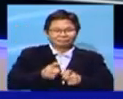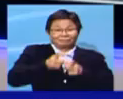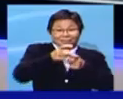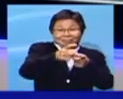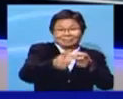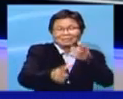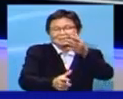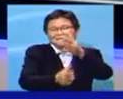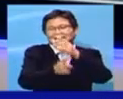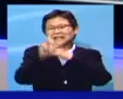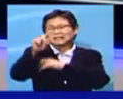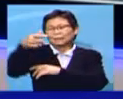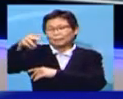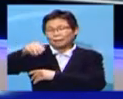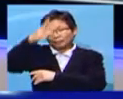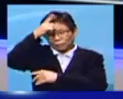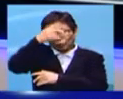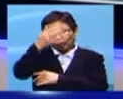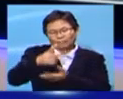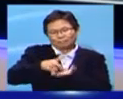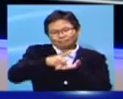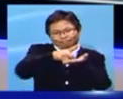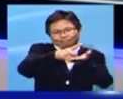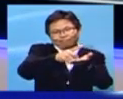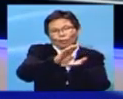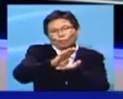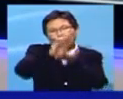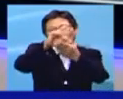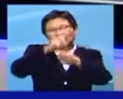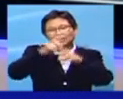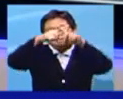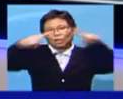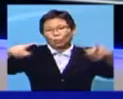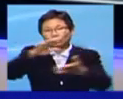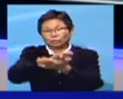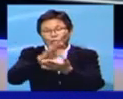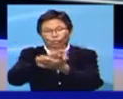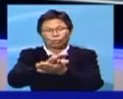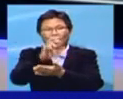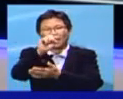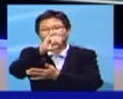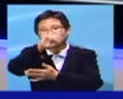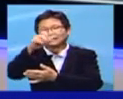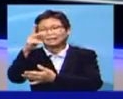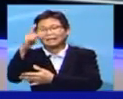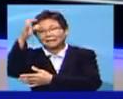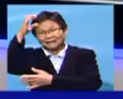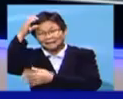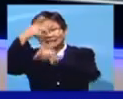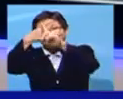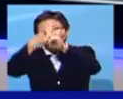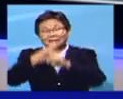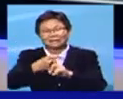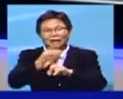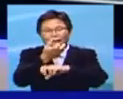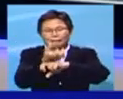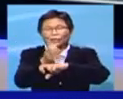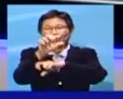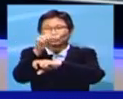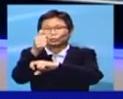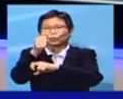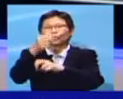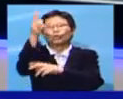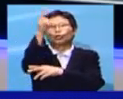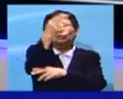perdana menteri Datuk Seri Ahmad Zahid Hamidi di dewan sekolah jenis kebangsaan sjk China Yong Seng batu 10 Hutan